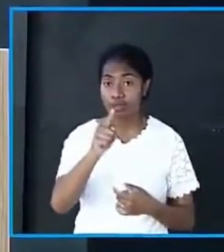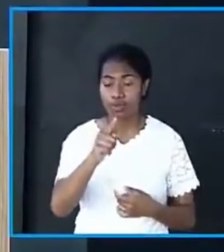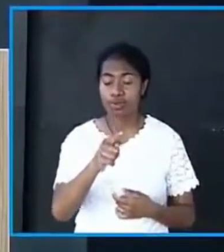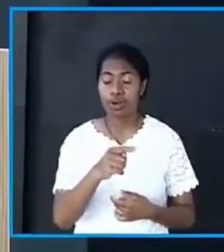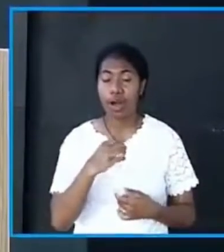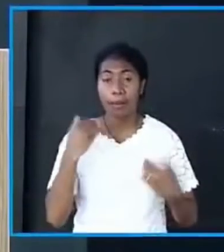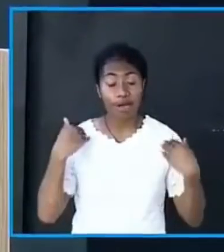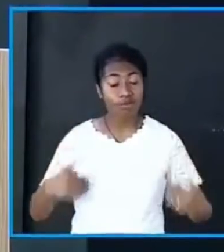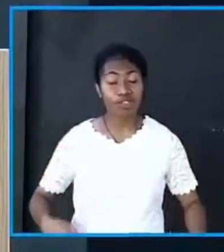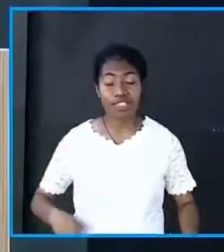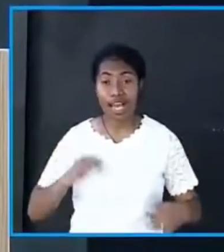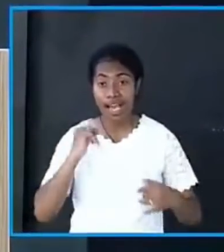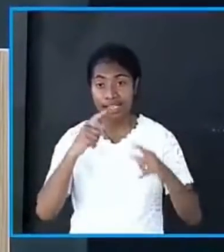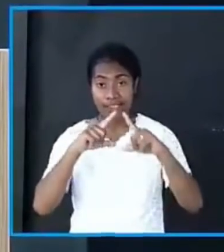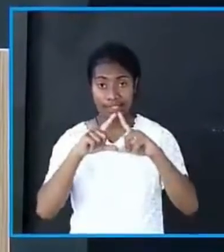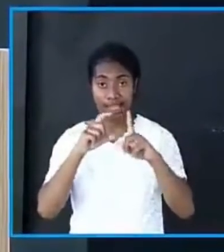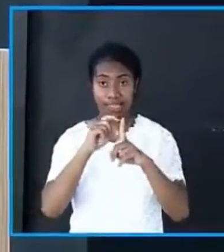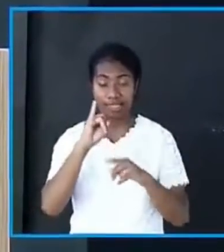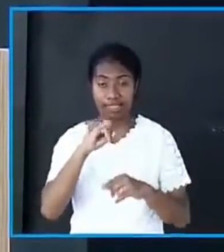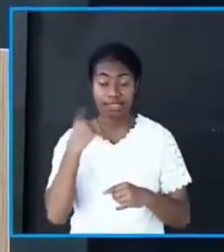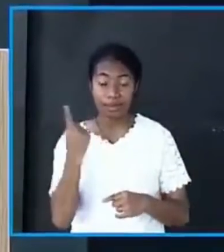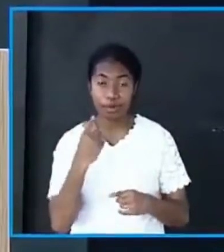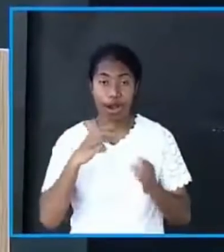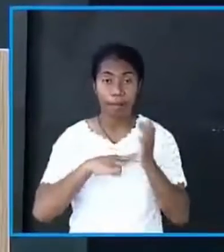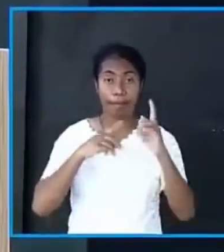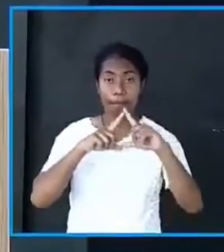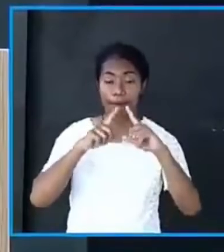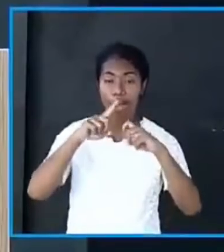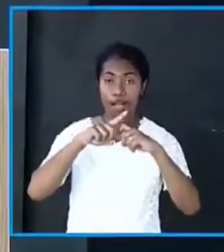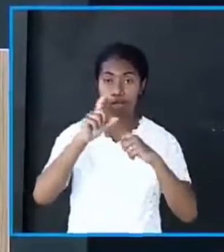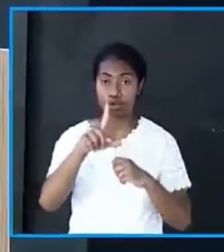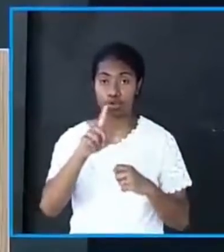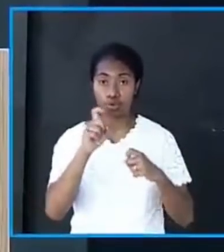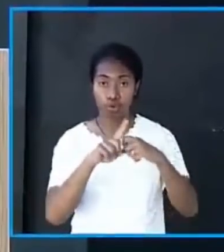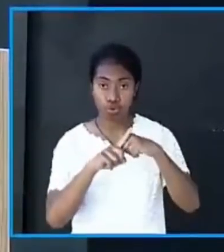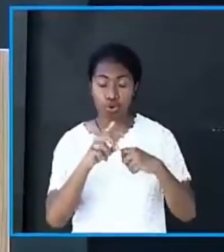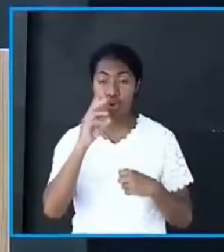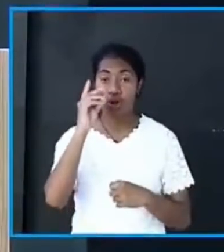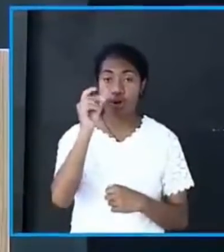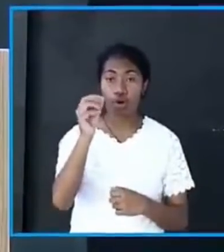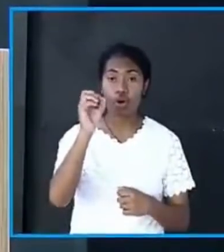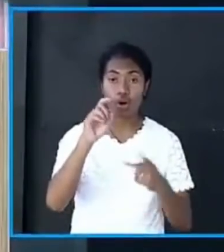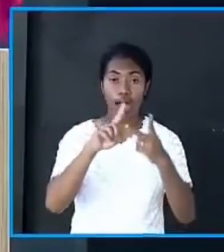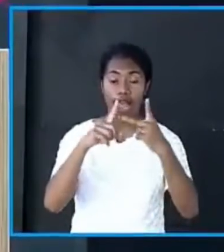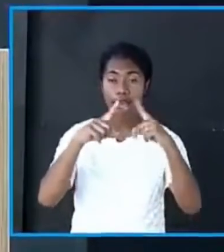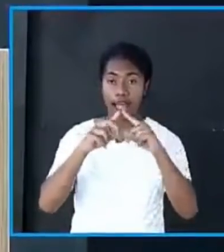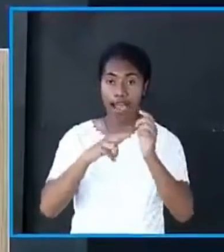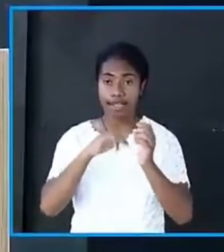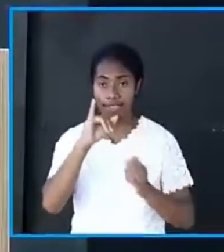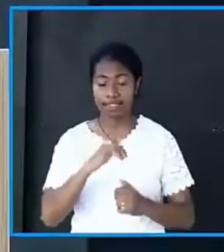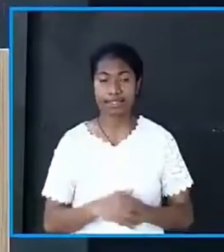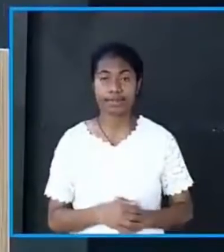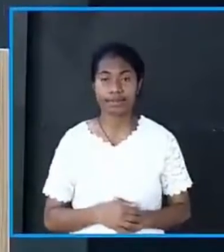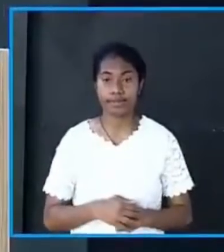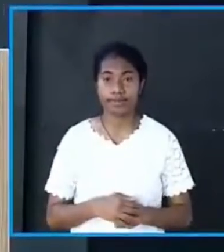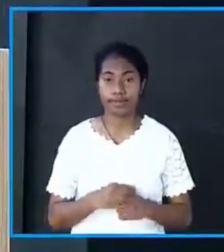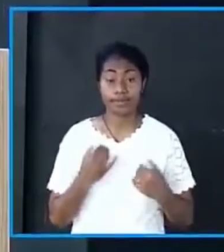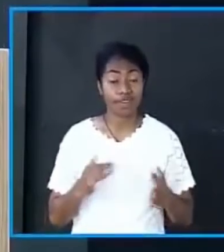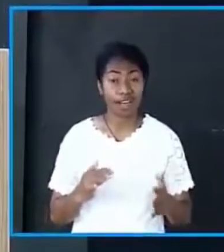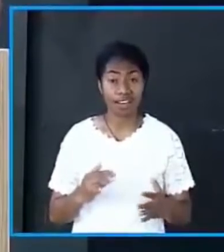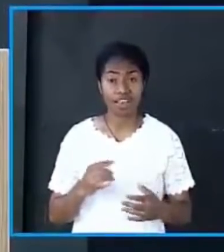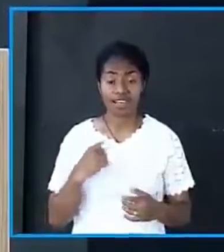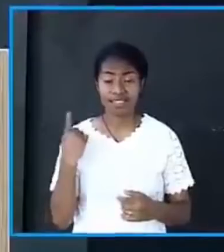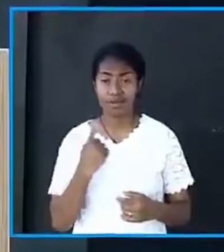karena Allah itu roh Maka manusia menjadi makhluk rohani karena kita makhluk rohani